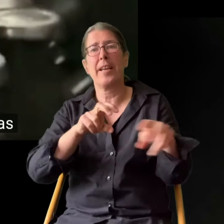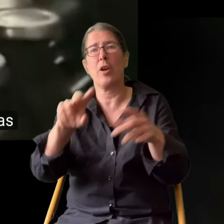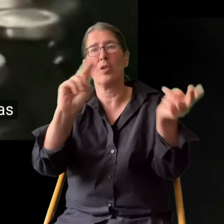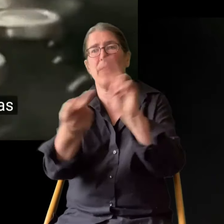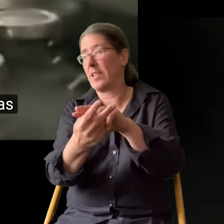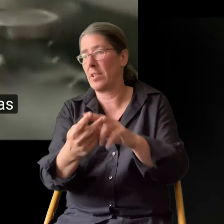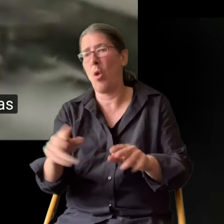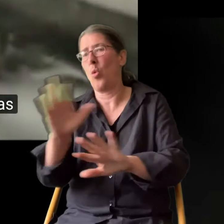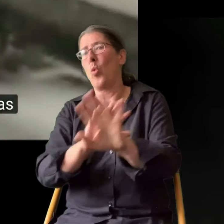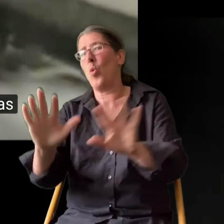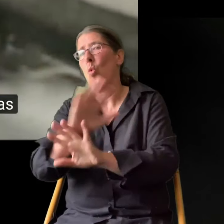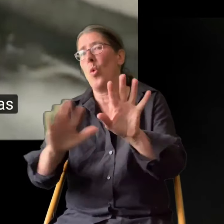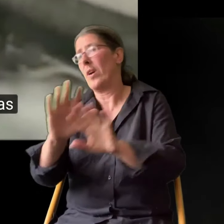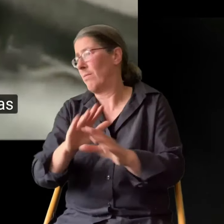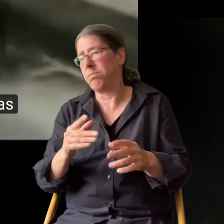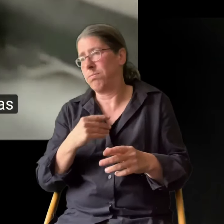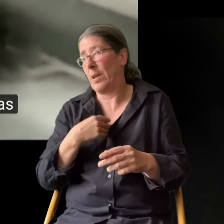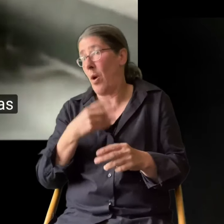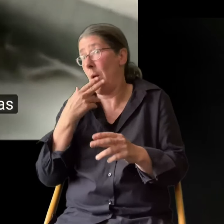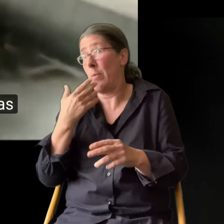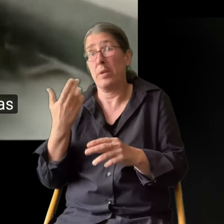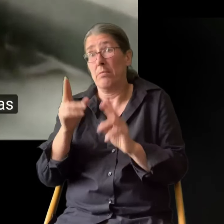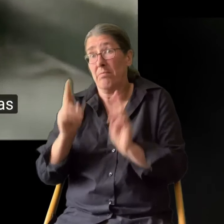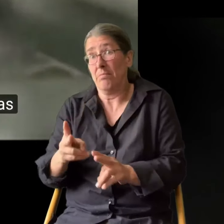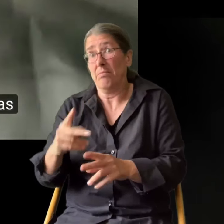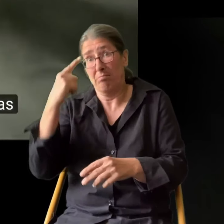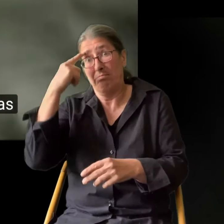kaschieren das kopflose Unternehmen.